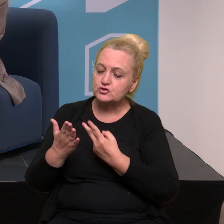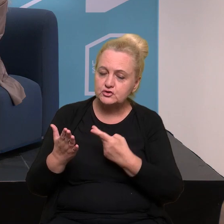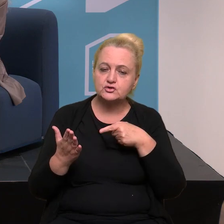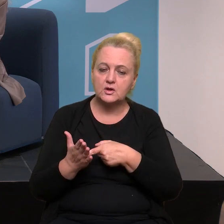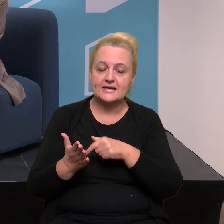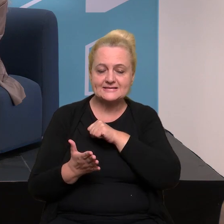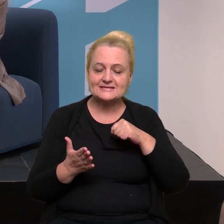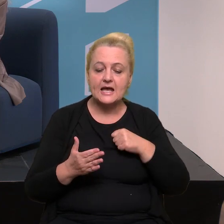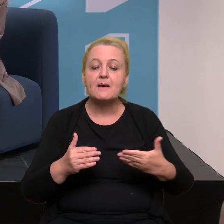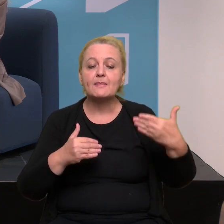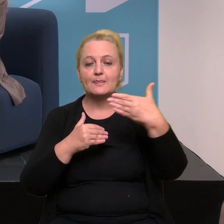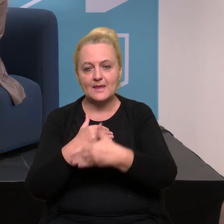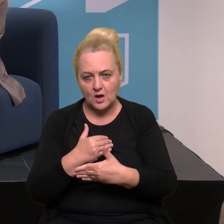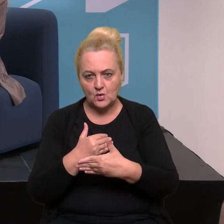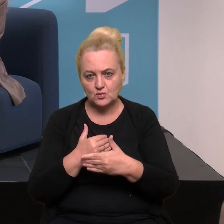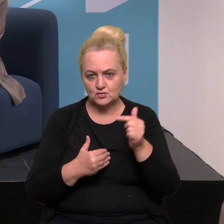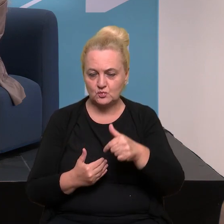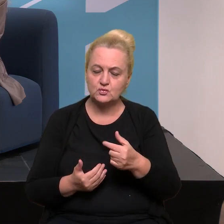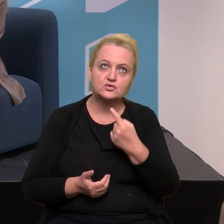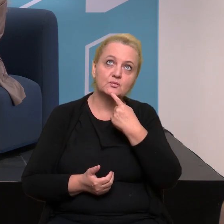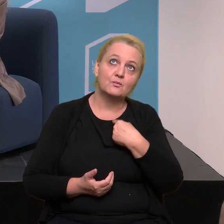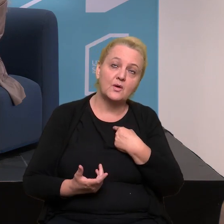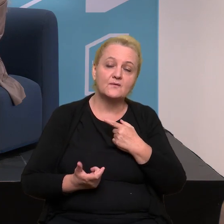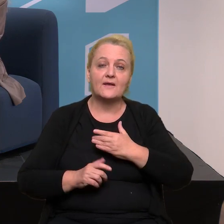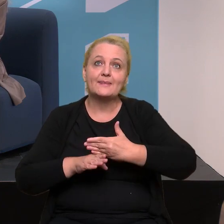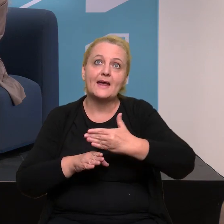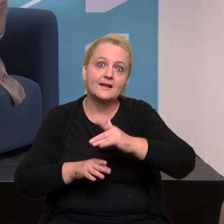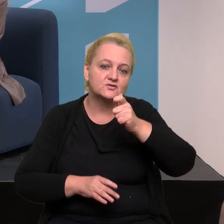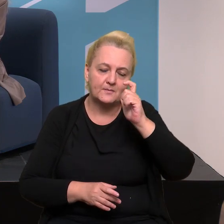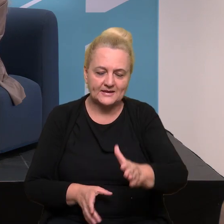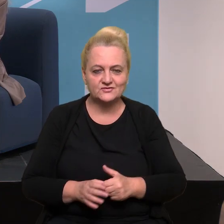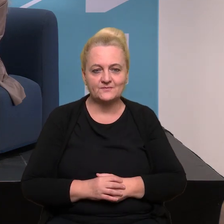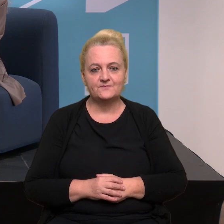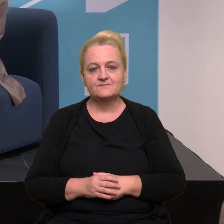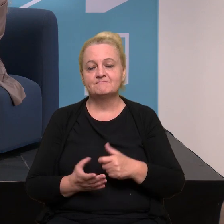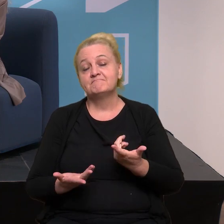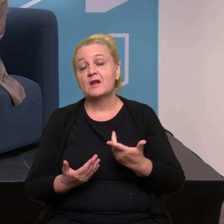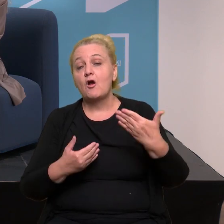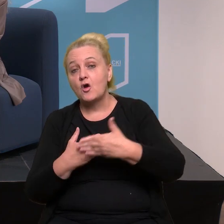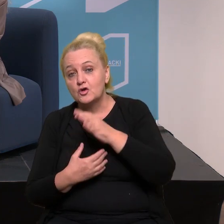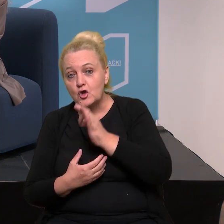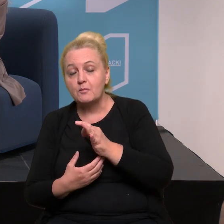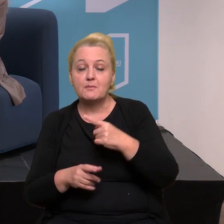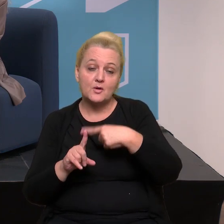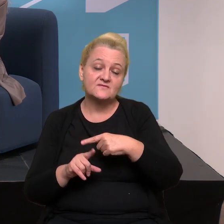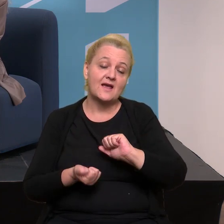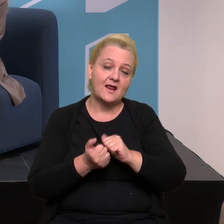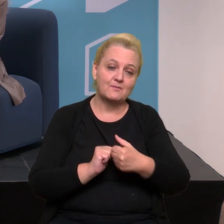sami dopowiedzieć tak naprawdę, co tam się będzie działo dalej. Czy będzie happy end, czy nie.